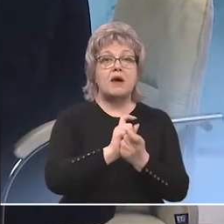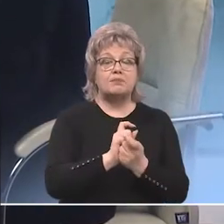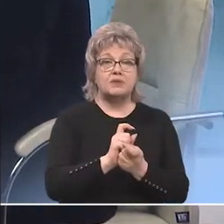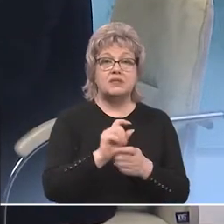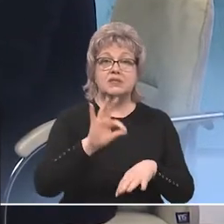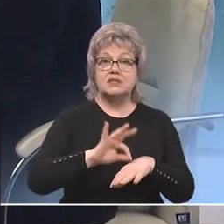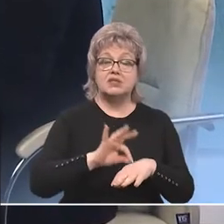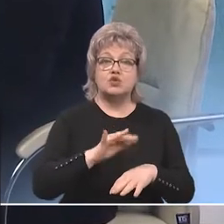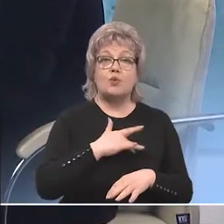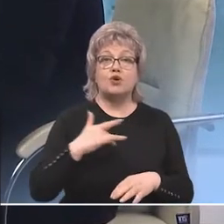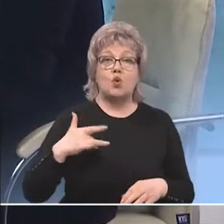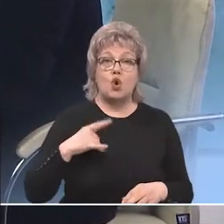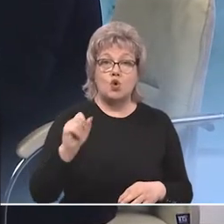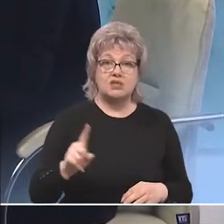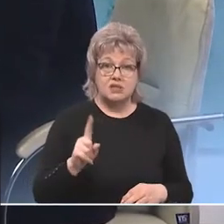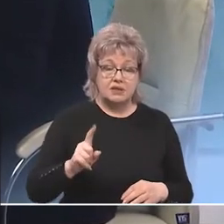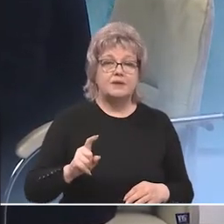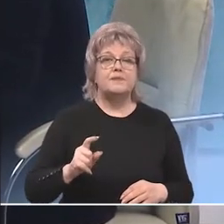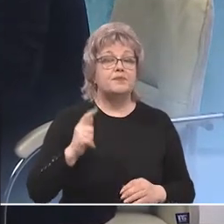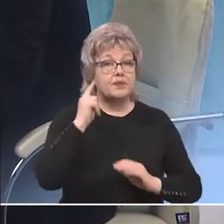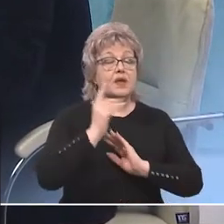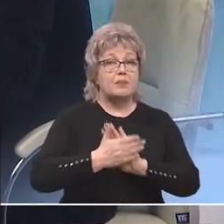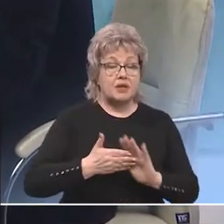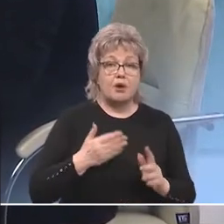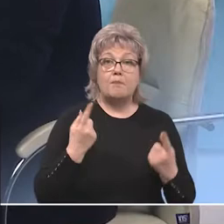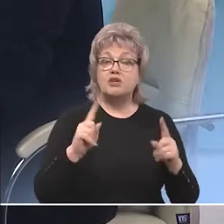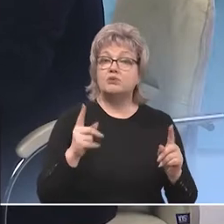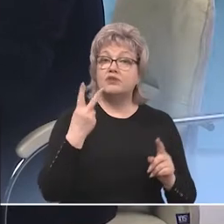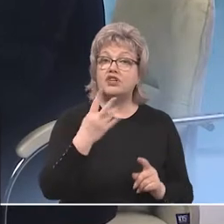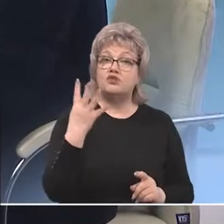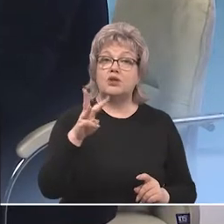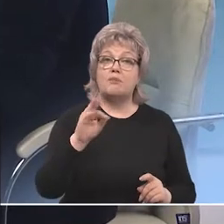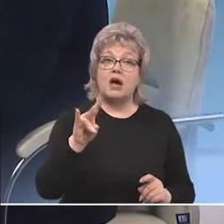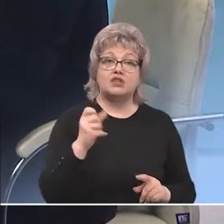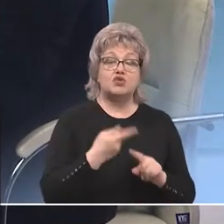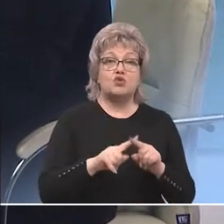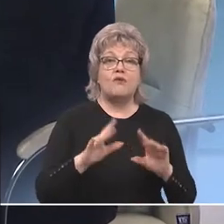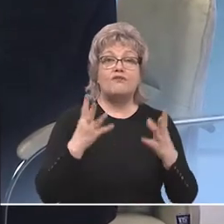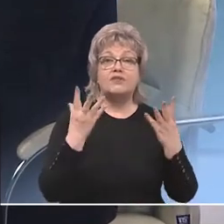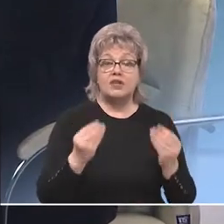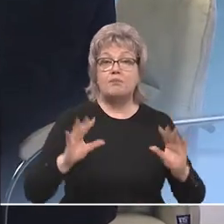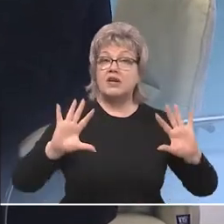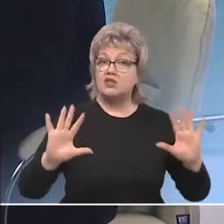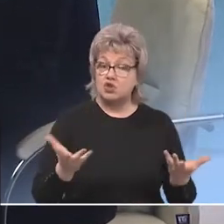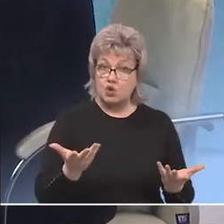туберкулезом, правильно? Все? Да. Международный день борьбы, да, я так понимаю. Почему именно 24 марта, что в этот день произошло и,